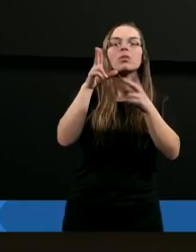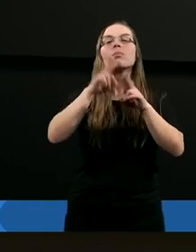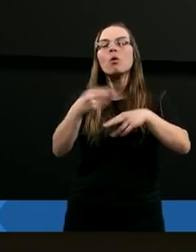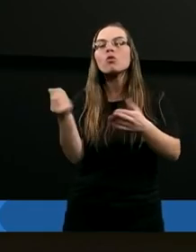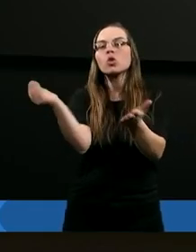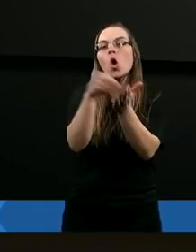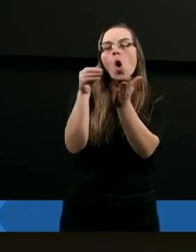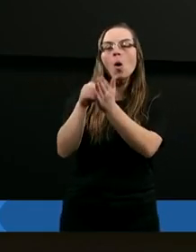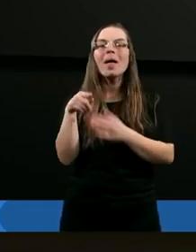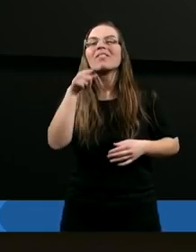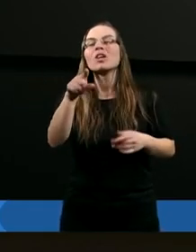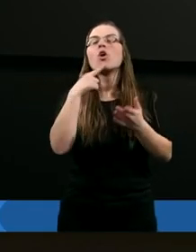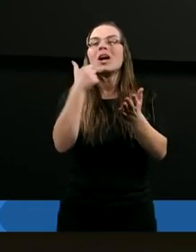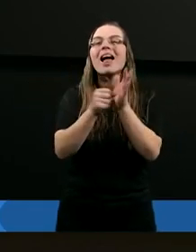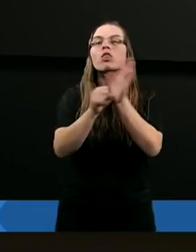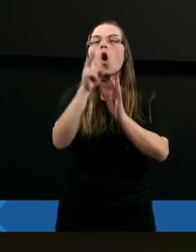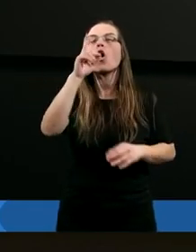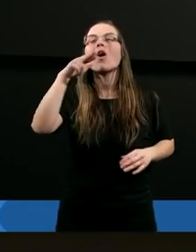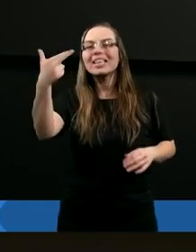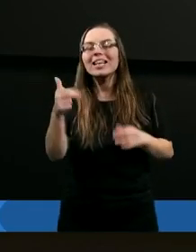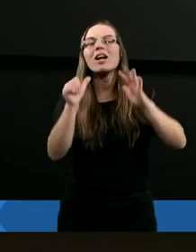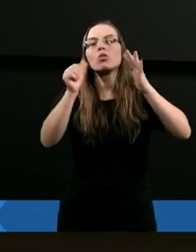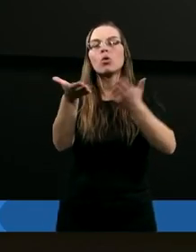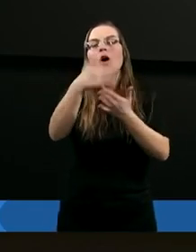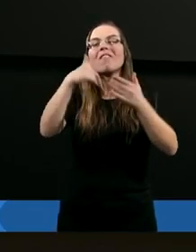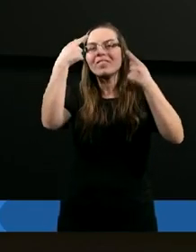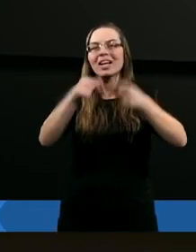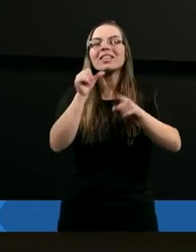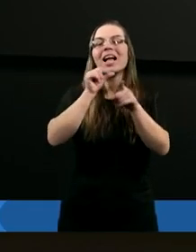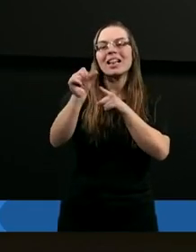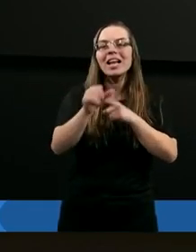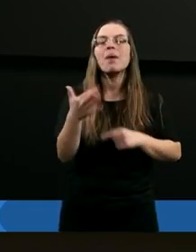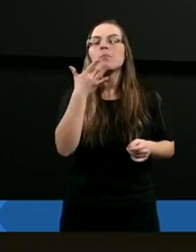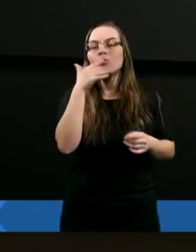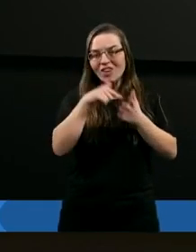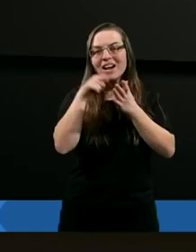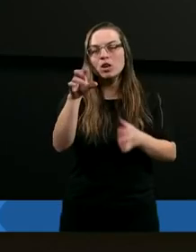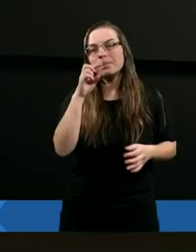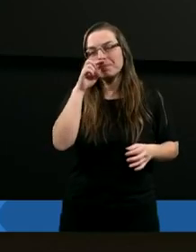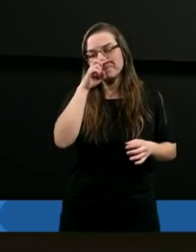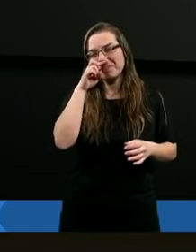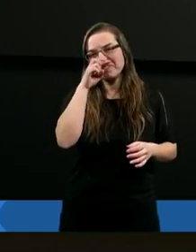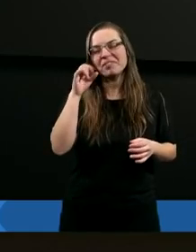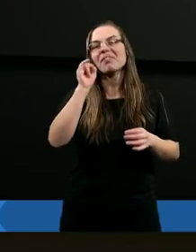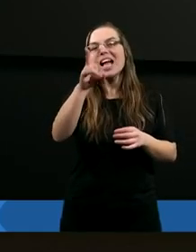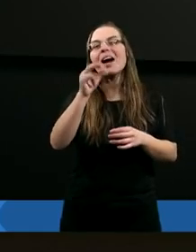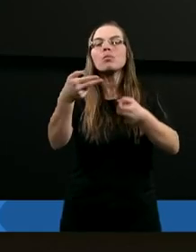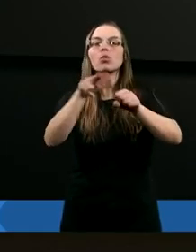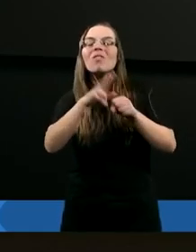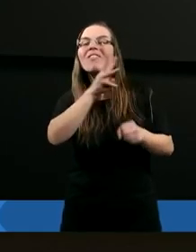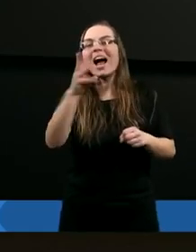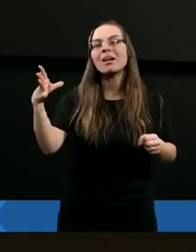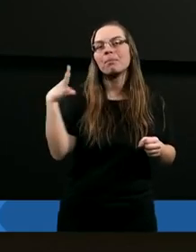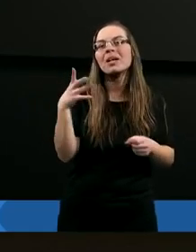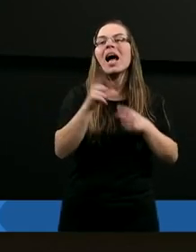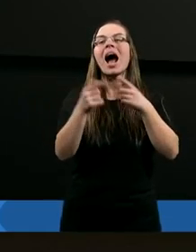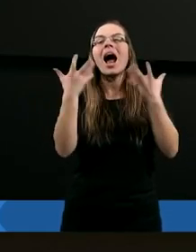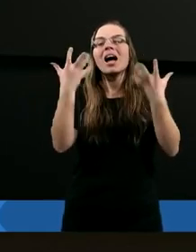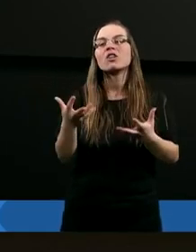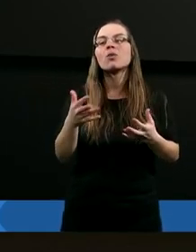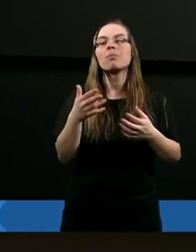dodać. Tutaj również w liście do Koryntian, szóstym rozdziale, jedenasty werset. Właśnie to, o czym mówimy, prawda? A takimi niektórzy z was byli,